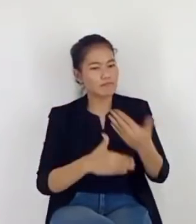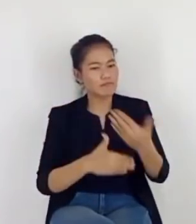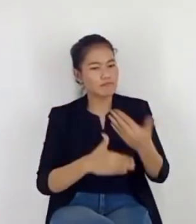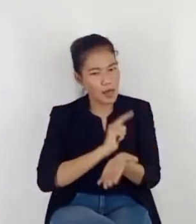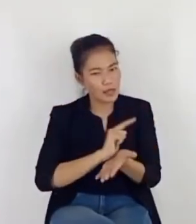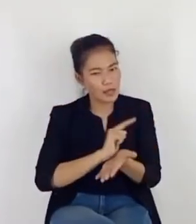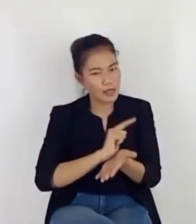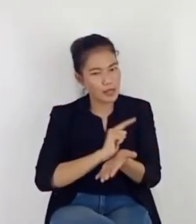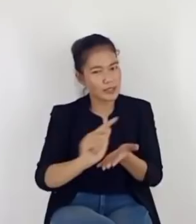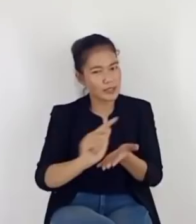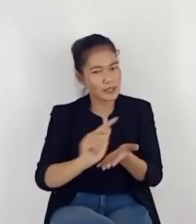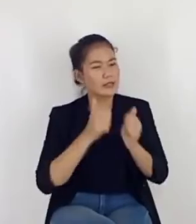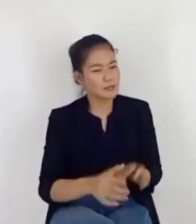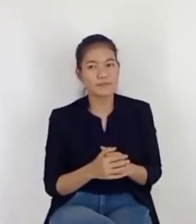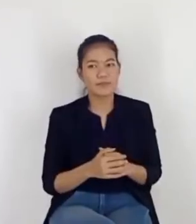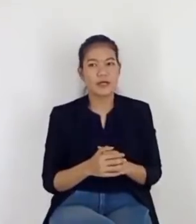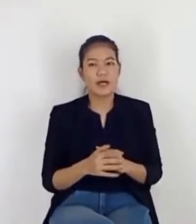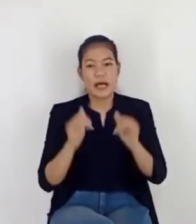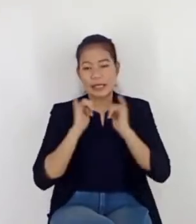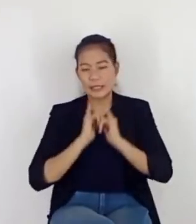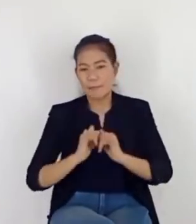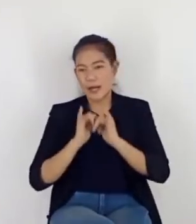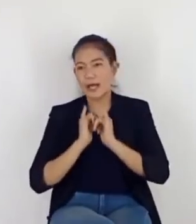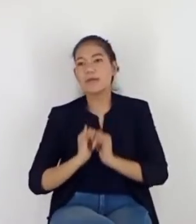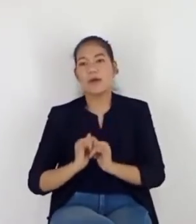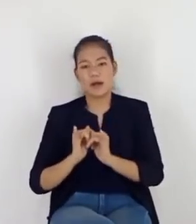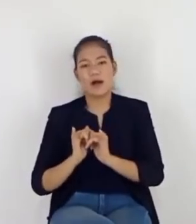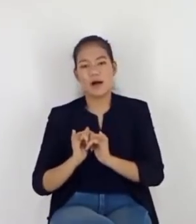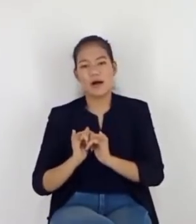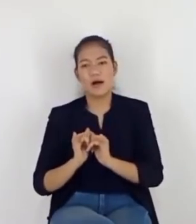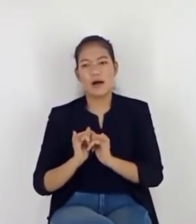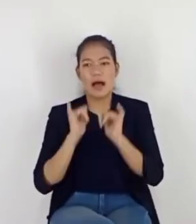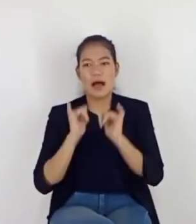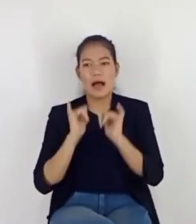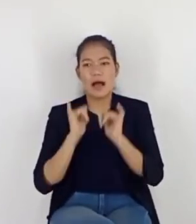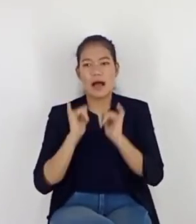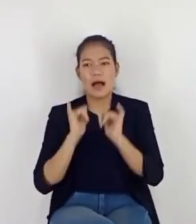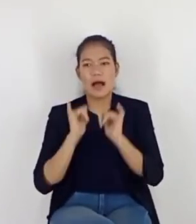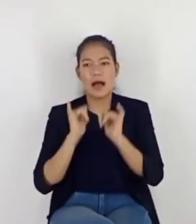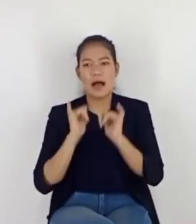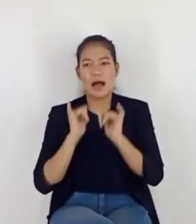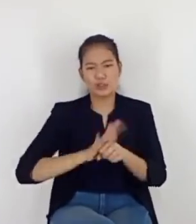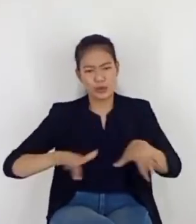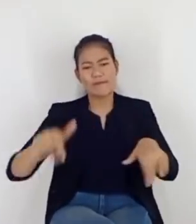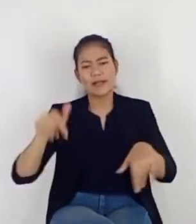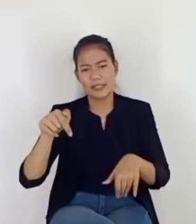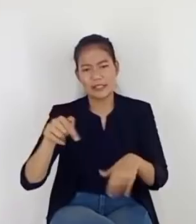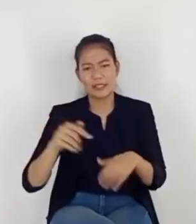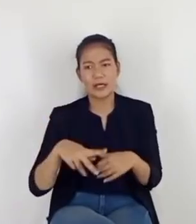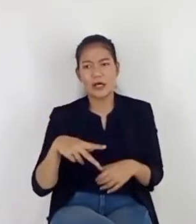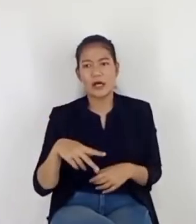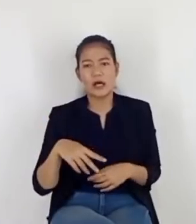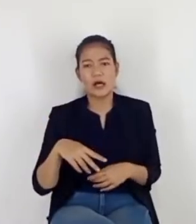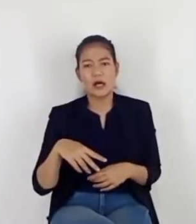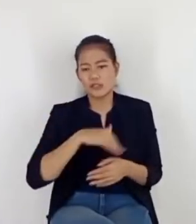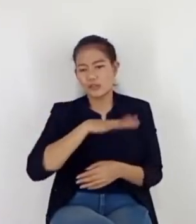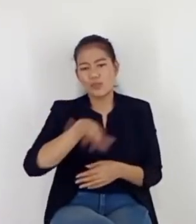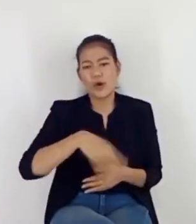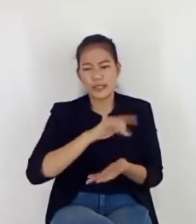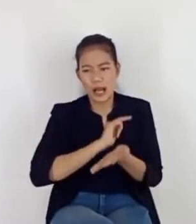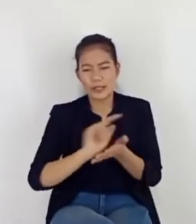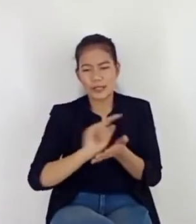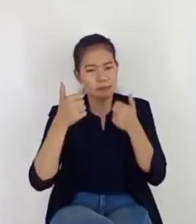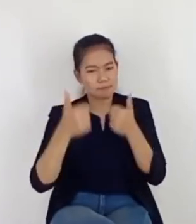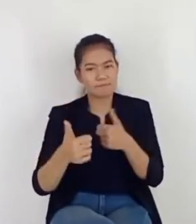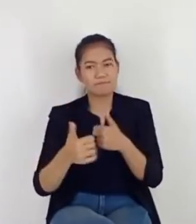baik. Demikian juga ibadah-ibadah yang dilakukan di masa pandemi ini, biarlah semuanya berjalan dengan